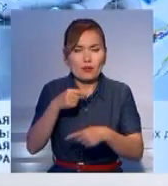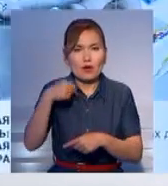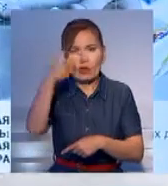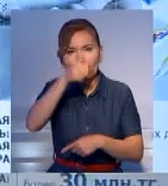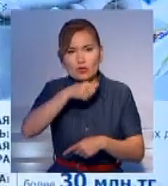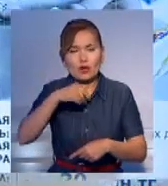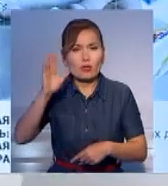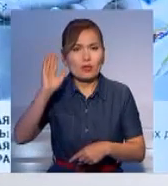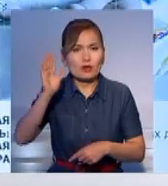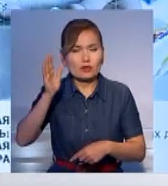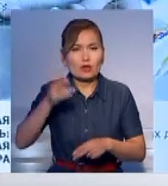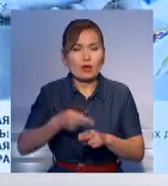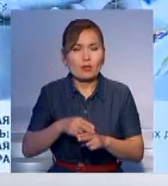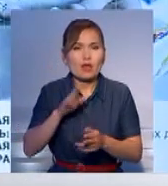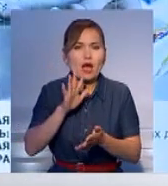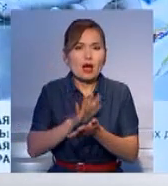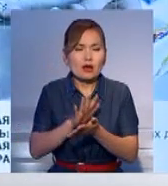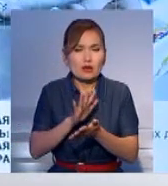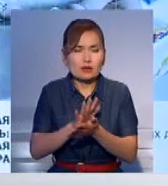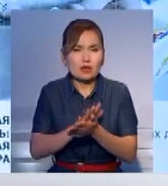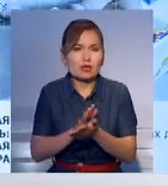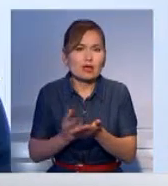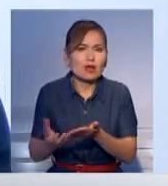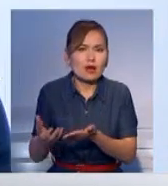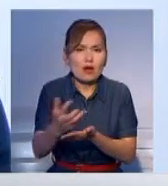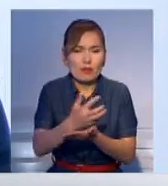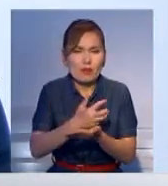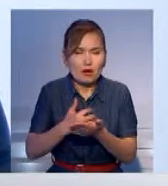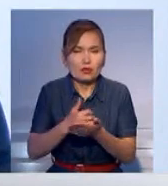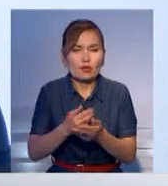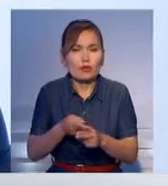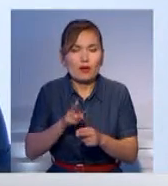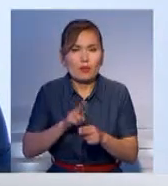күтілетін әсерлер. Қоқыстарды жою шығындарын